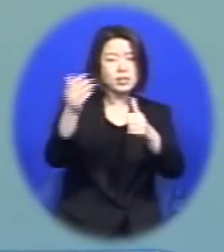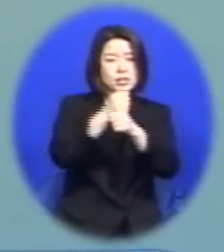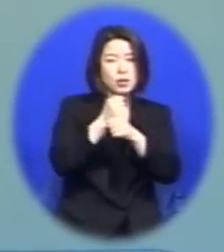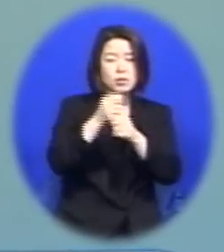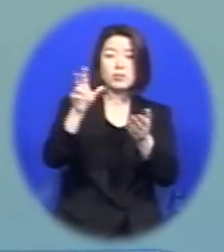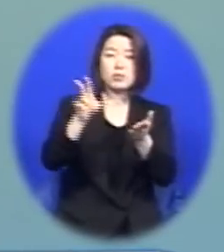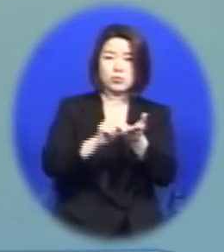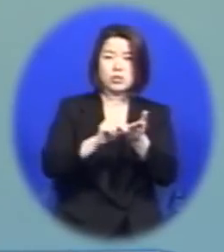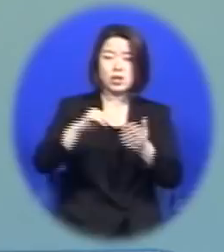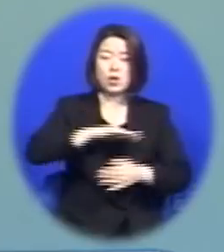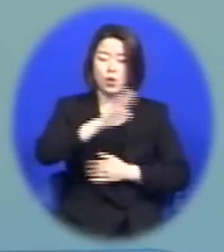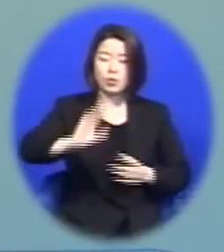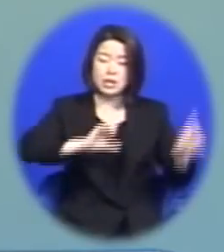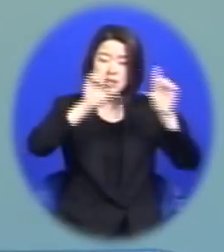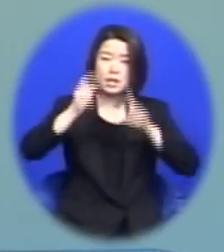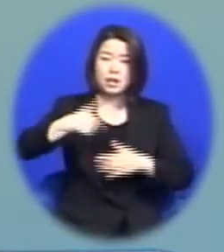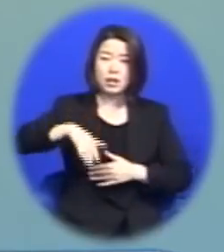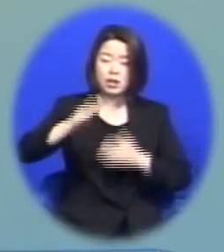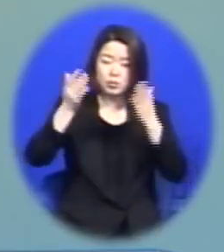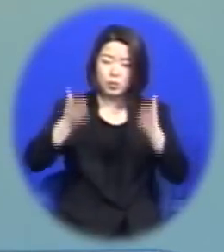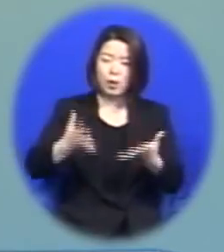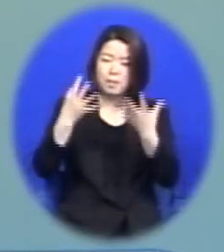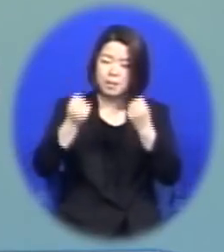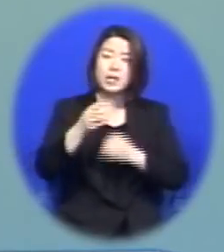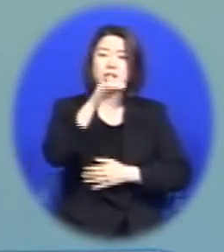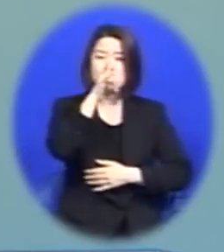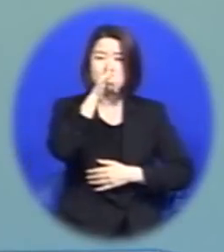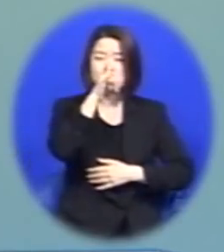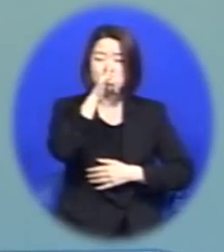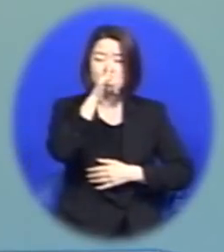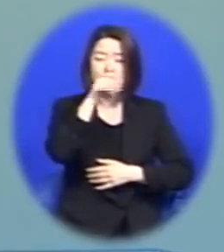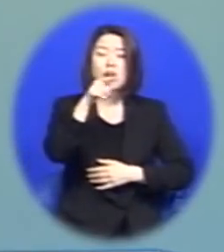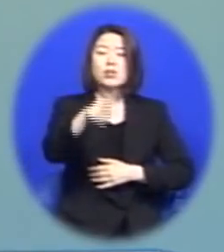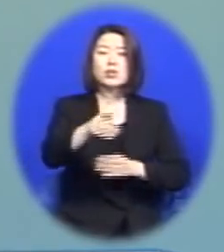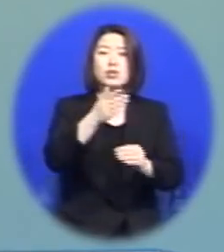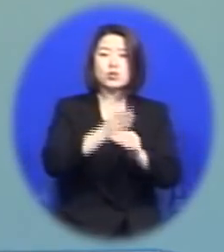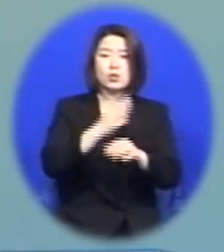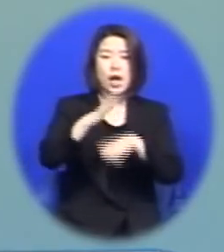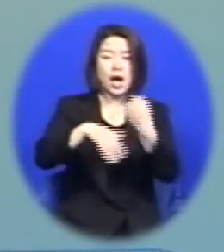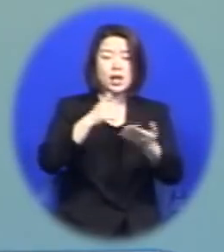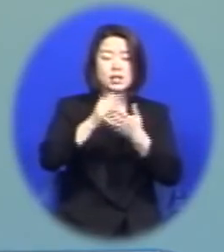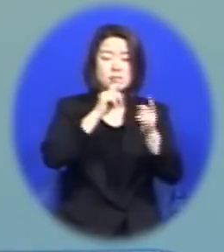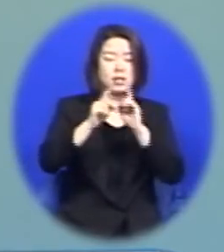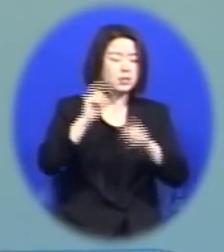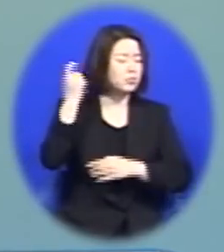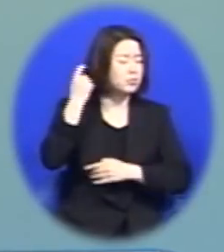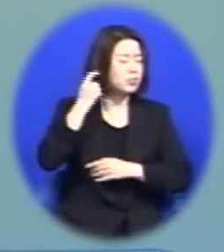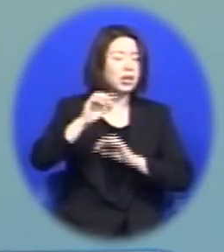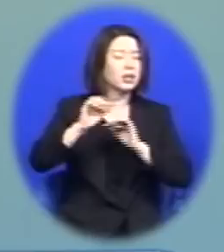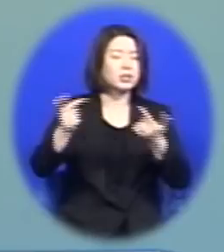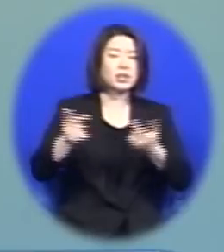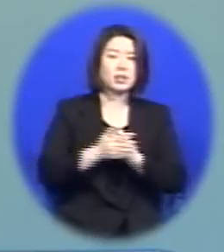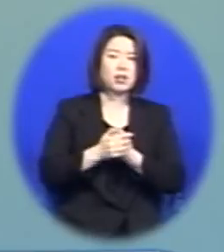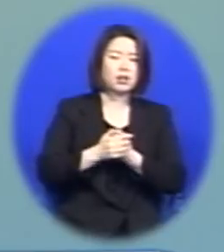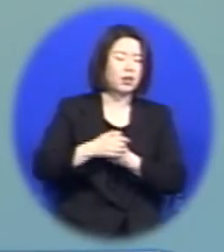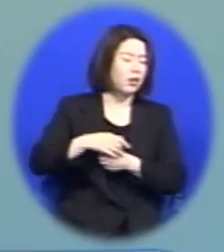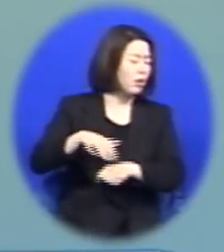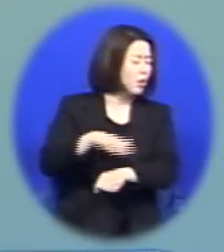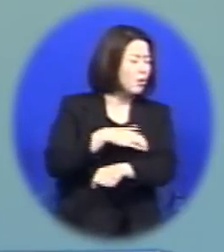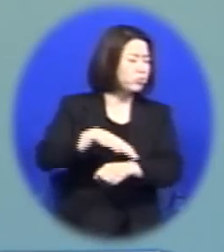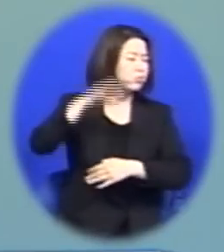우리가 살아가는 동안에 얼마나 많 씁니까 그러다 보면 하나님의 말씀이 귀에 안들어 옵니다 귀찮기만